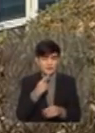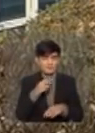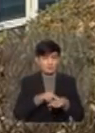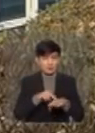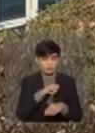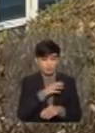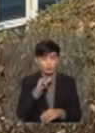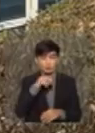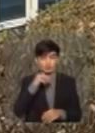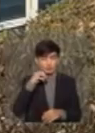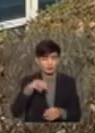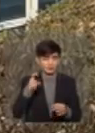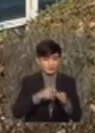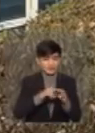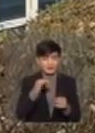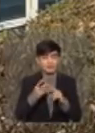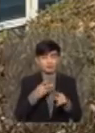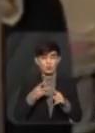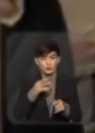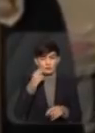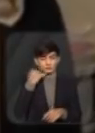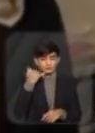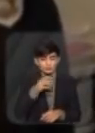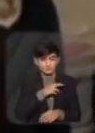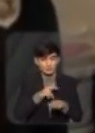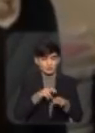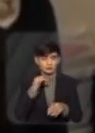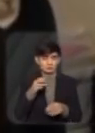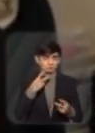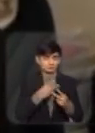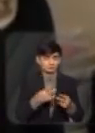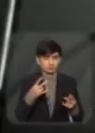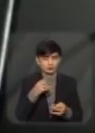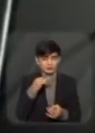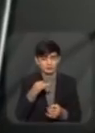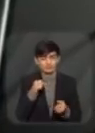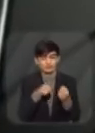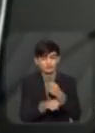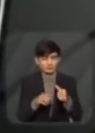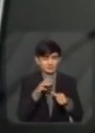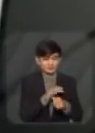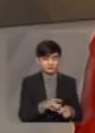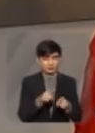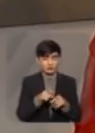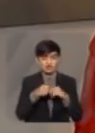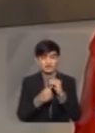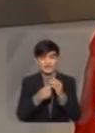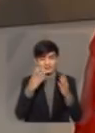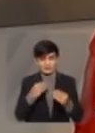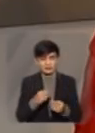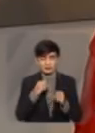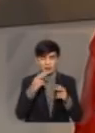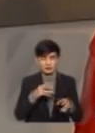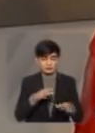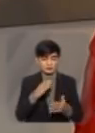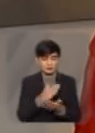ставьте на учет. Второй вызов полицию сажайте в тюрьму. Елімізде зорлық зомбылықсыз 16 күн қалай өтіп жатыр? Үйге қайтады.